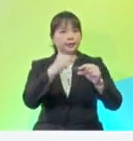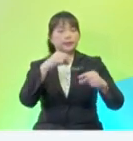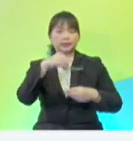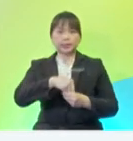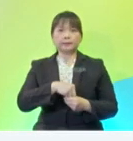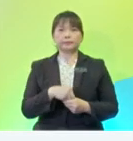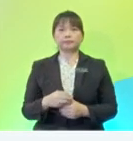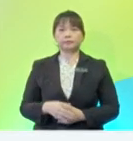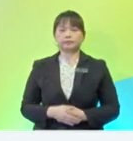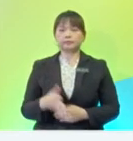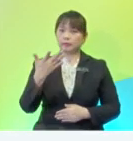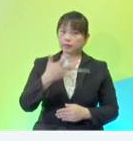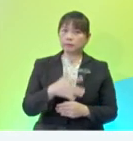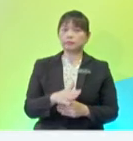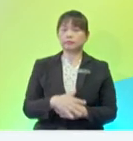dalam Oke